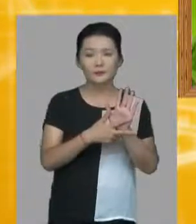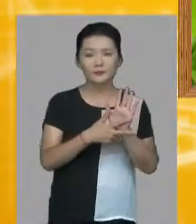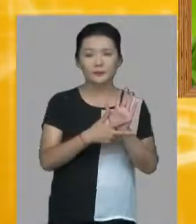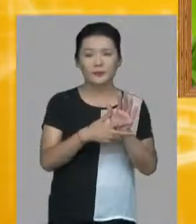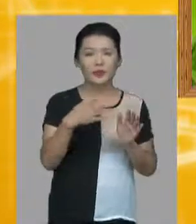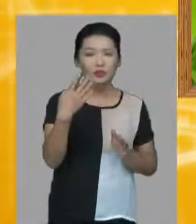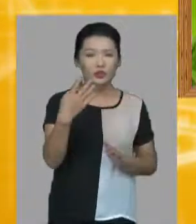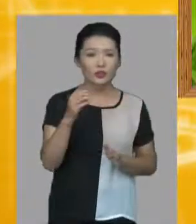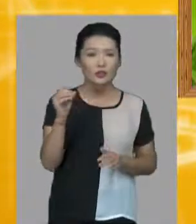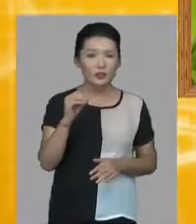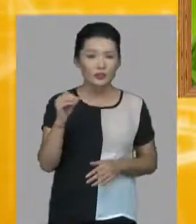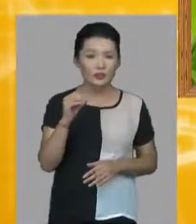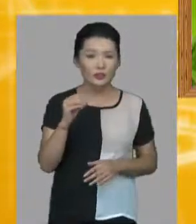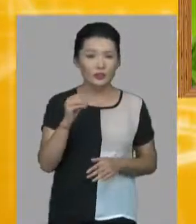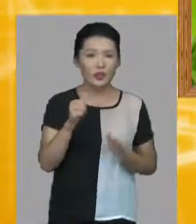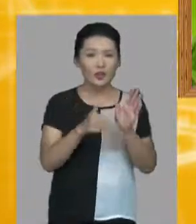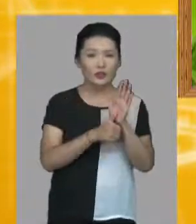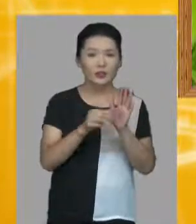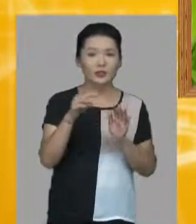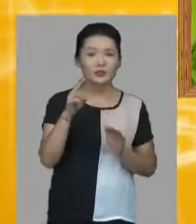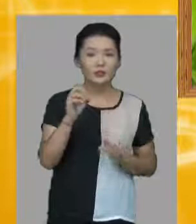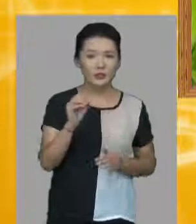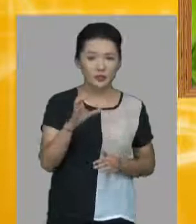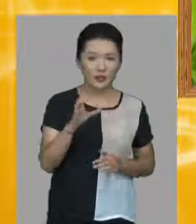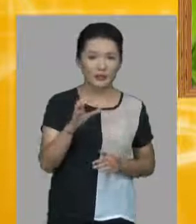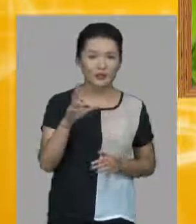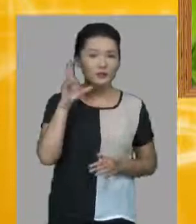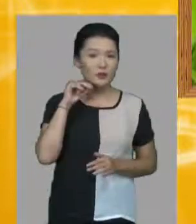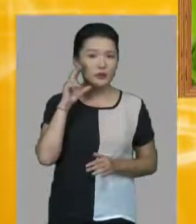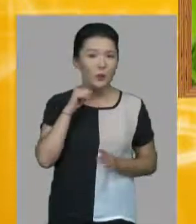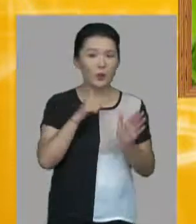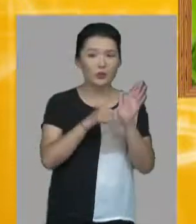58. 4 единицы 6 десятков, число